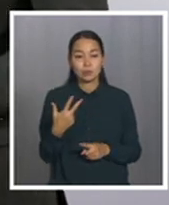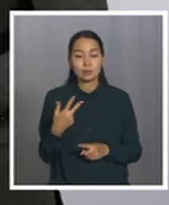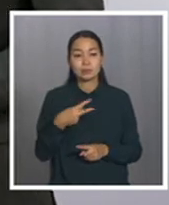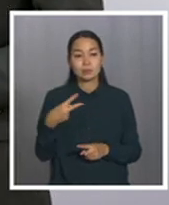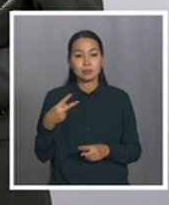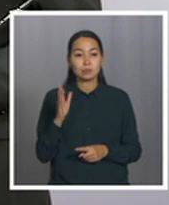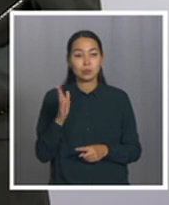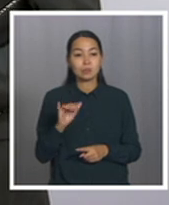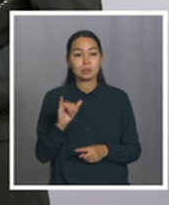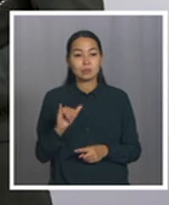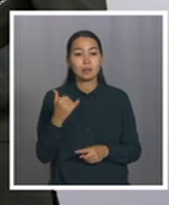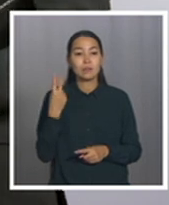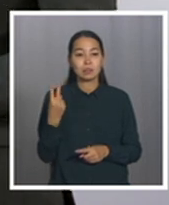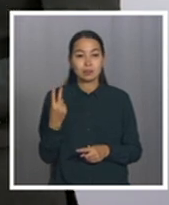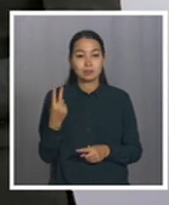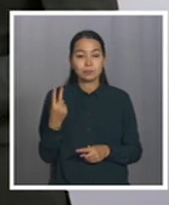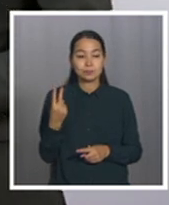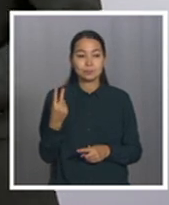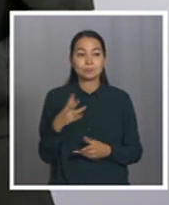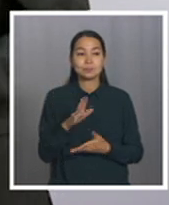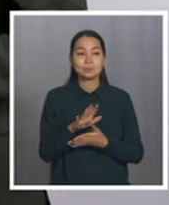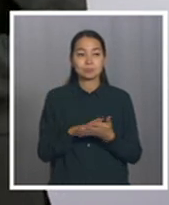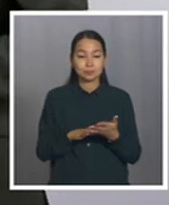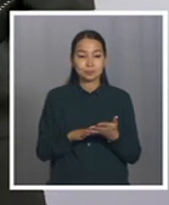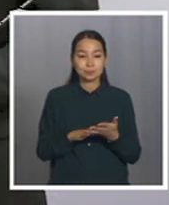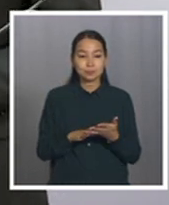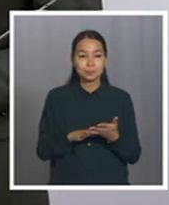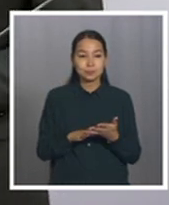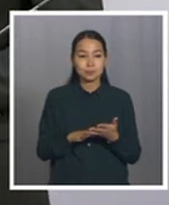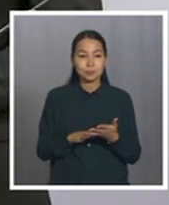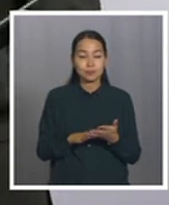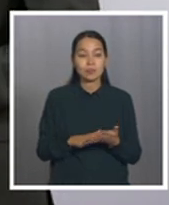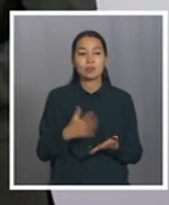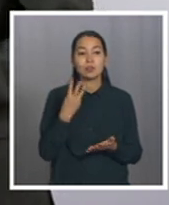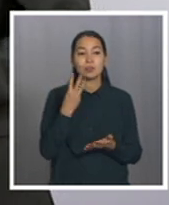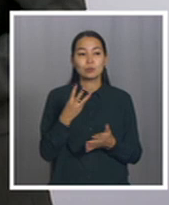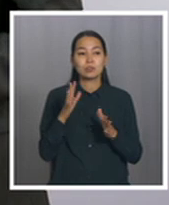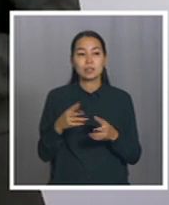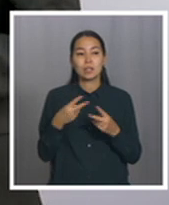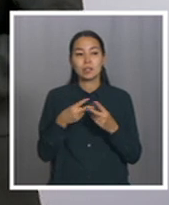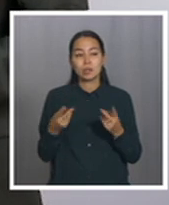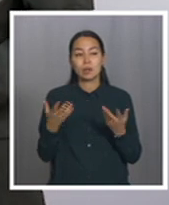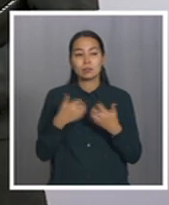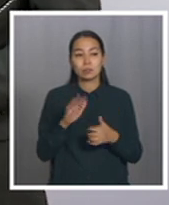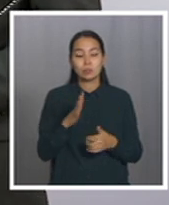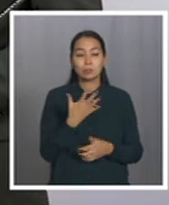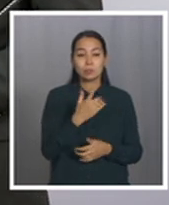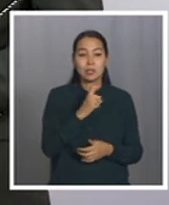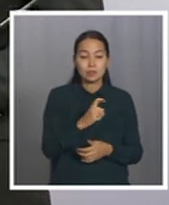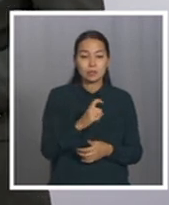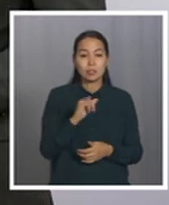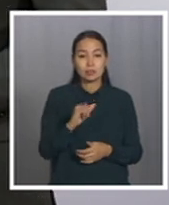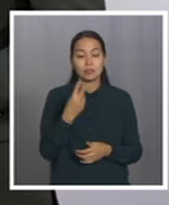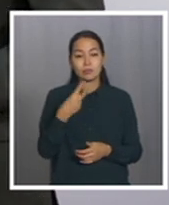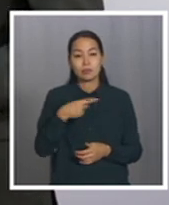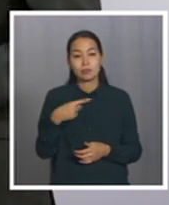болады y квадратқа. Ары қарай 3-ті теңдеудің оң жағына тасымалдаймыз. Сонда 5x тең болады y квадрат